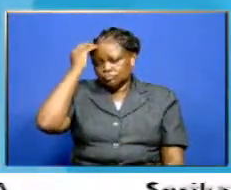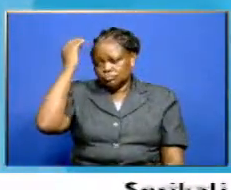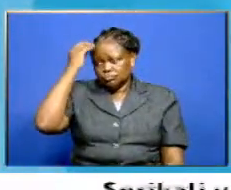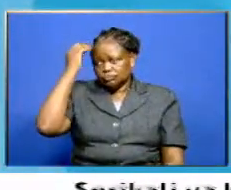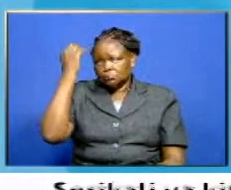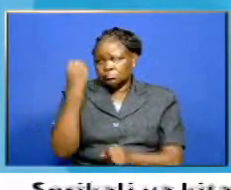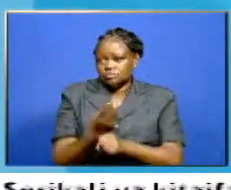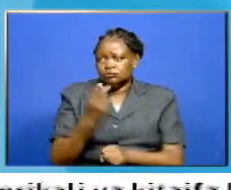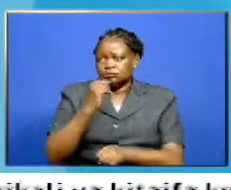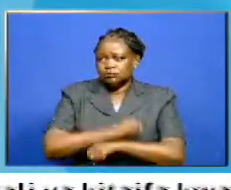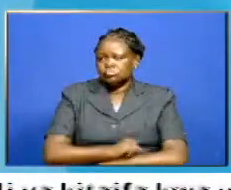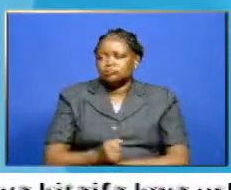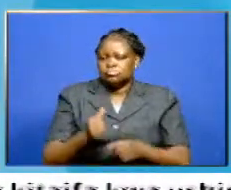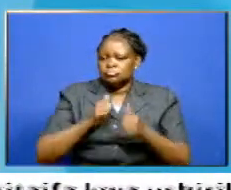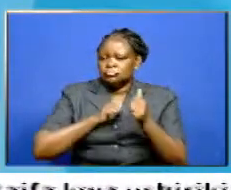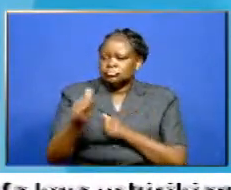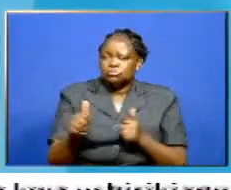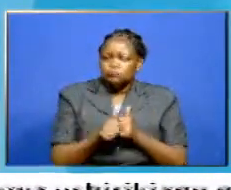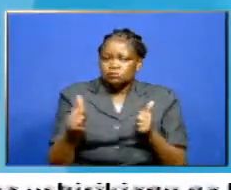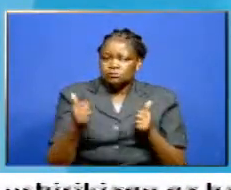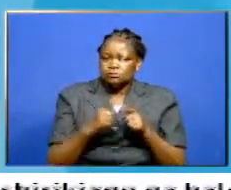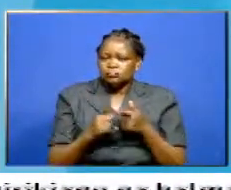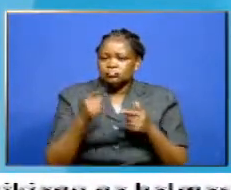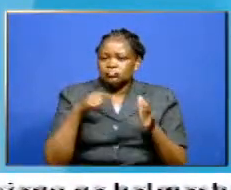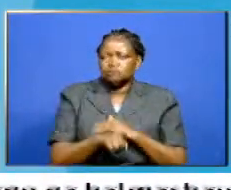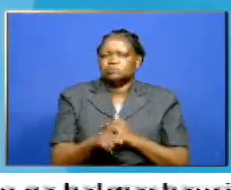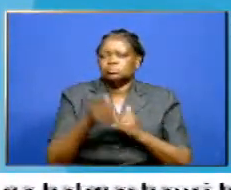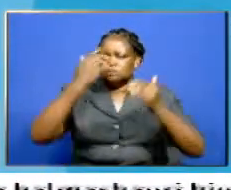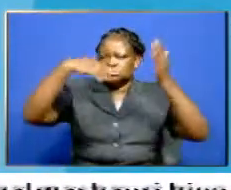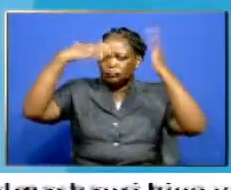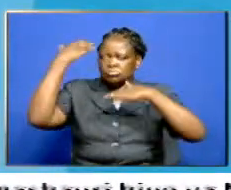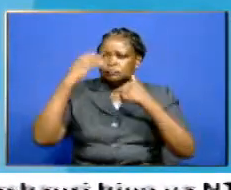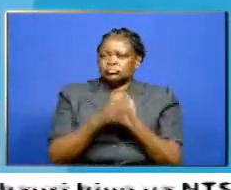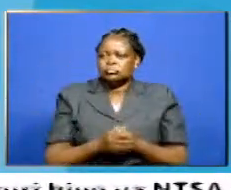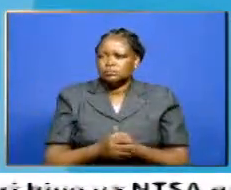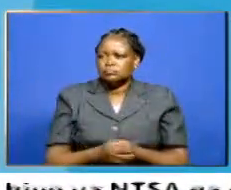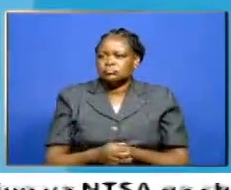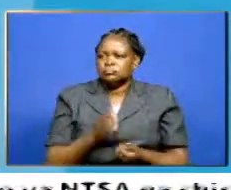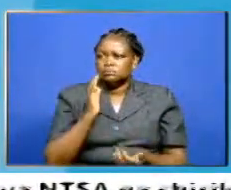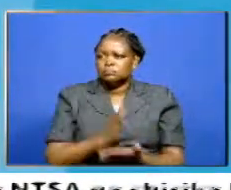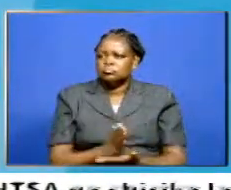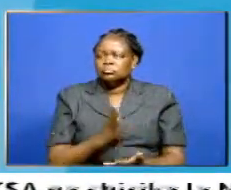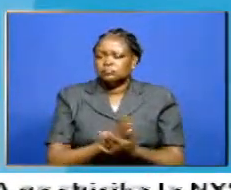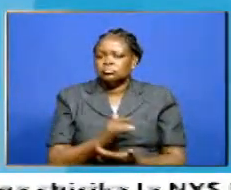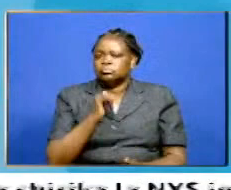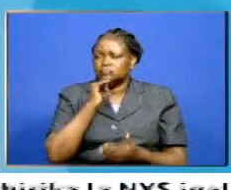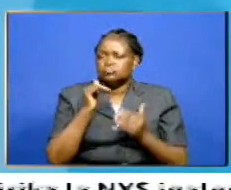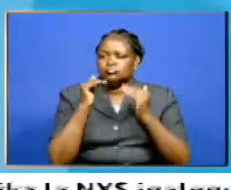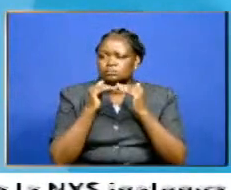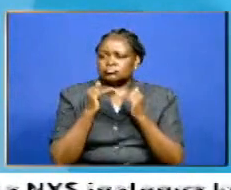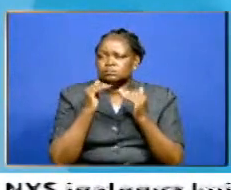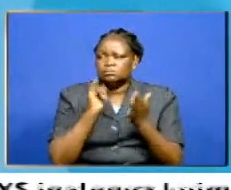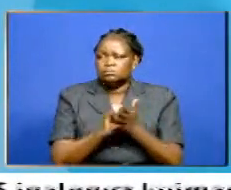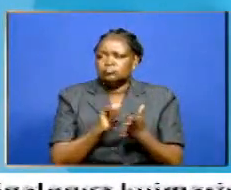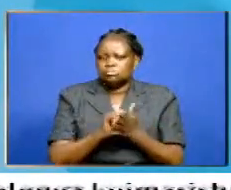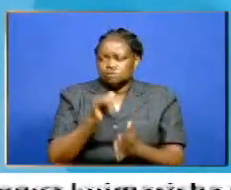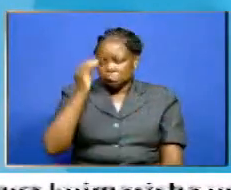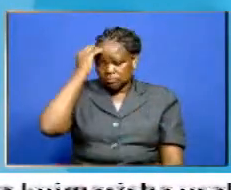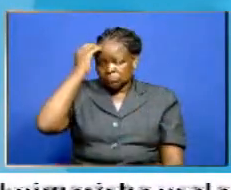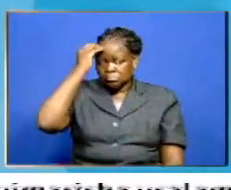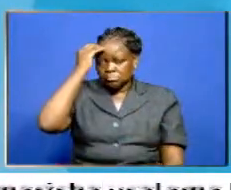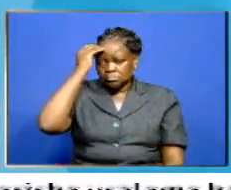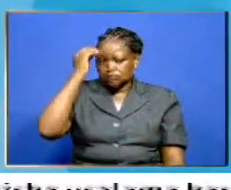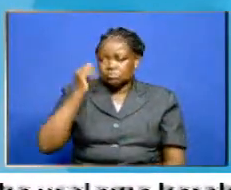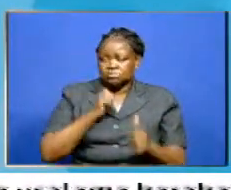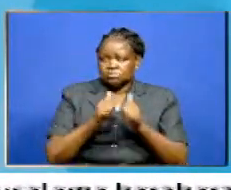upili na ukapita mtihani ukaweza kuingia katika chuo kikuu. Sidhani kwamba ni fair kwamba wale wanafunzi ambao